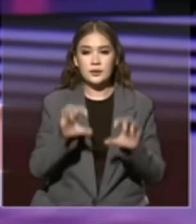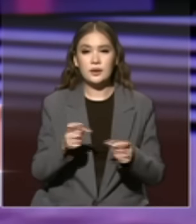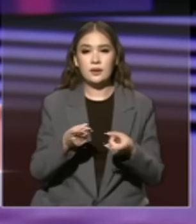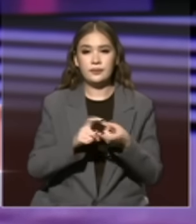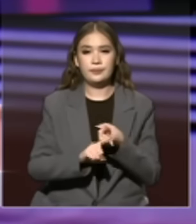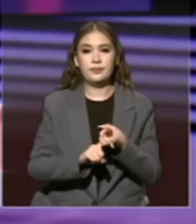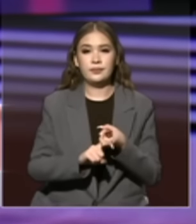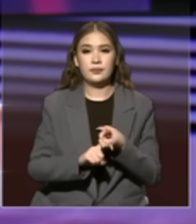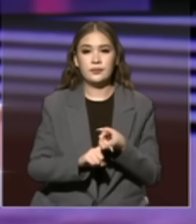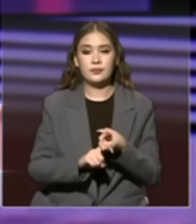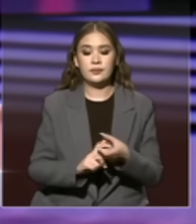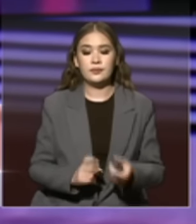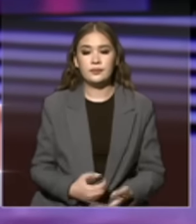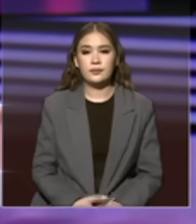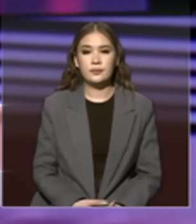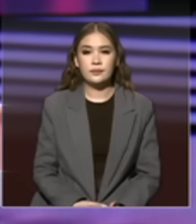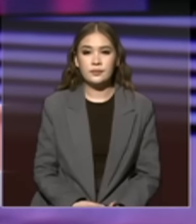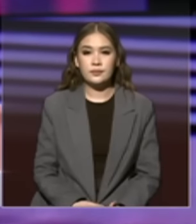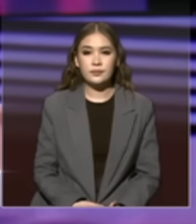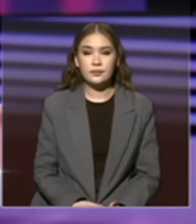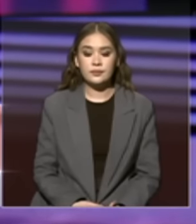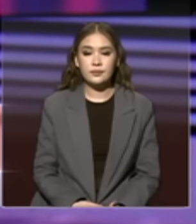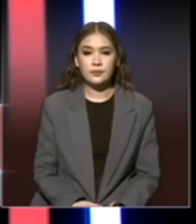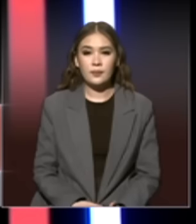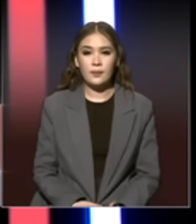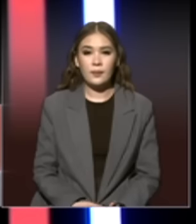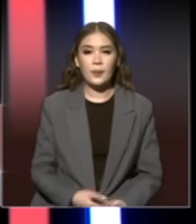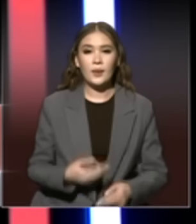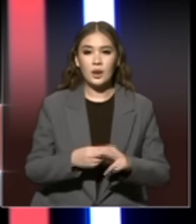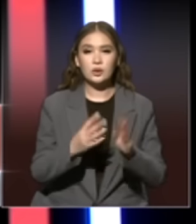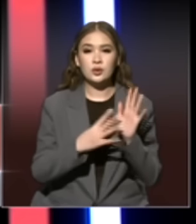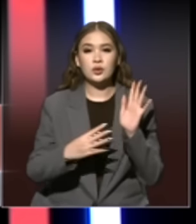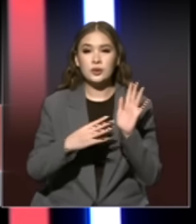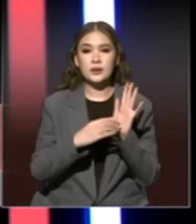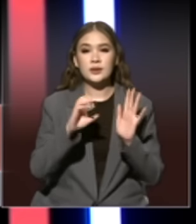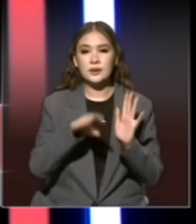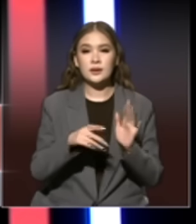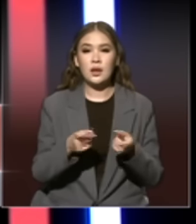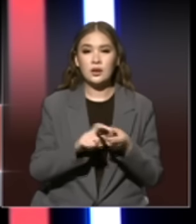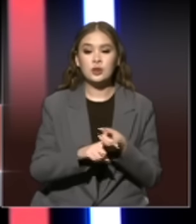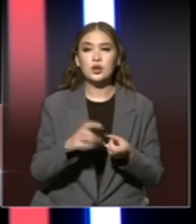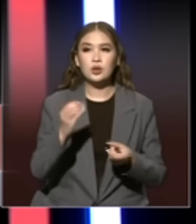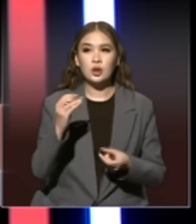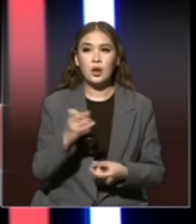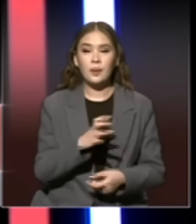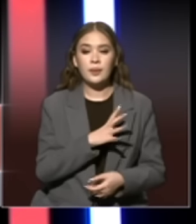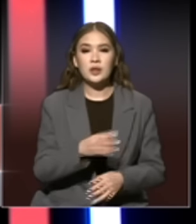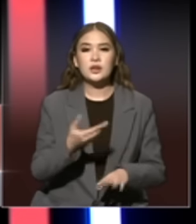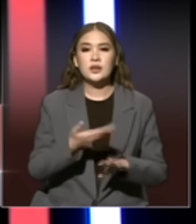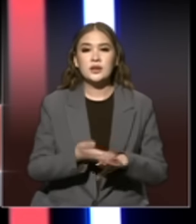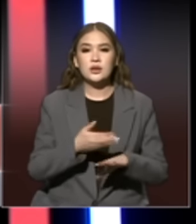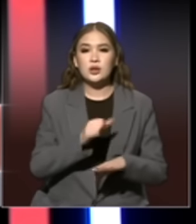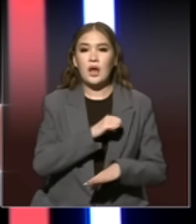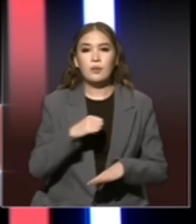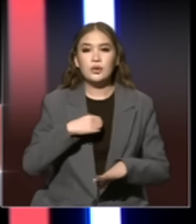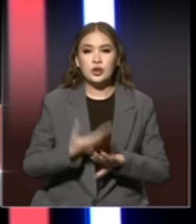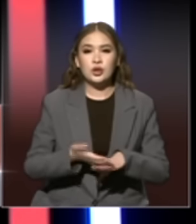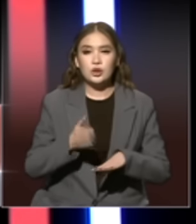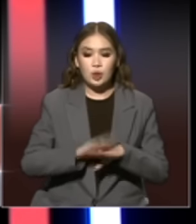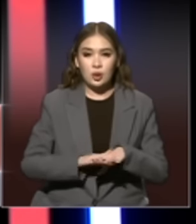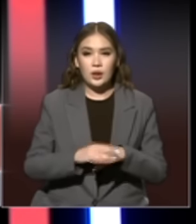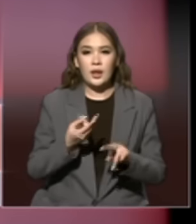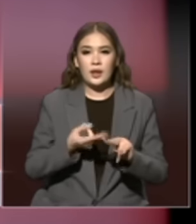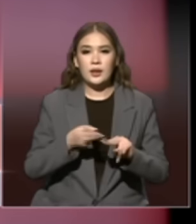үкімінің ауқымында ғана қарастырамыз. Тағы да 99-шы баптың адам өлтірудегі ең басты қатаң жазасы бұл өмір бойына бас